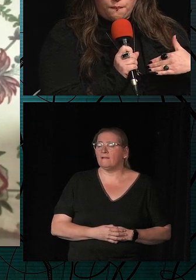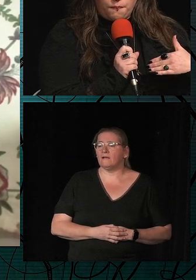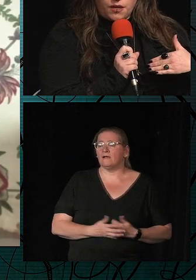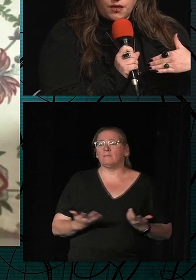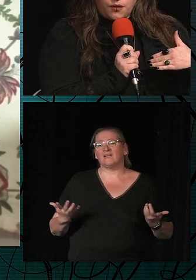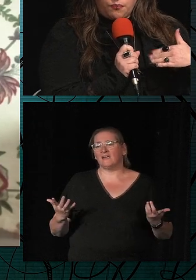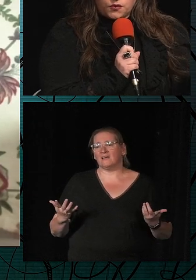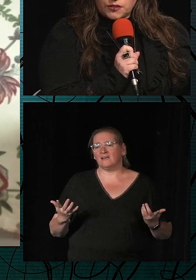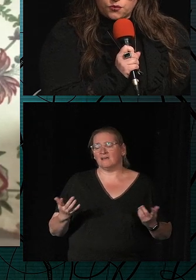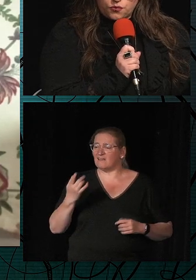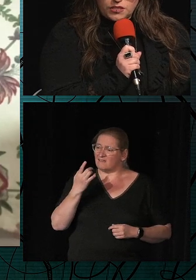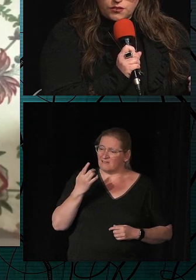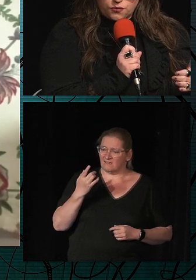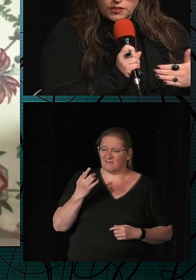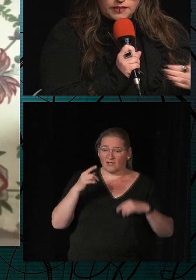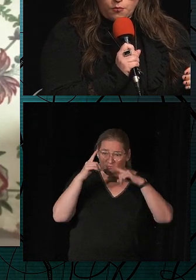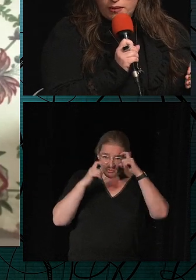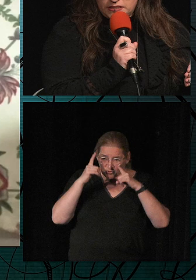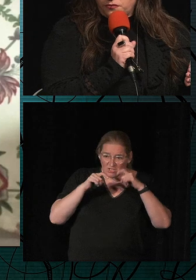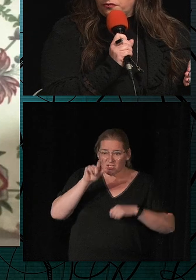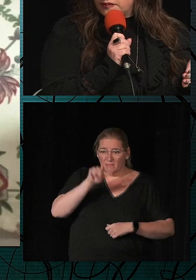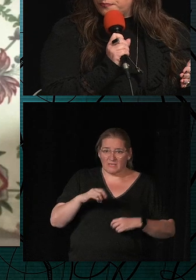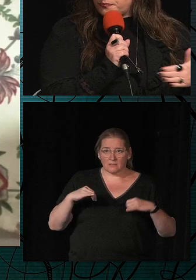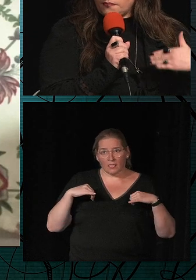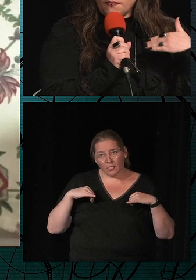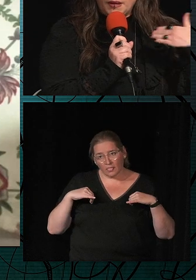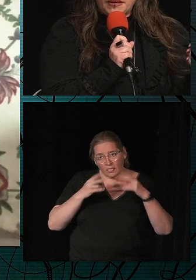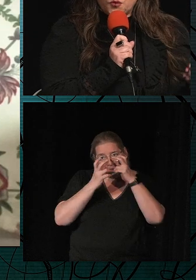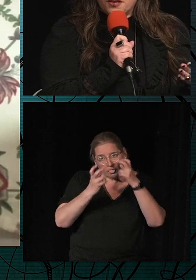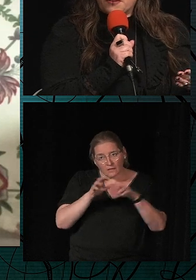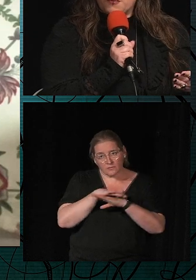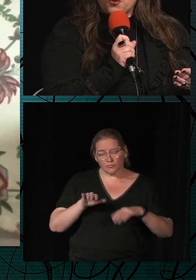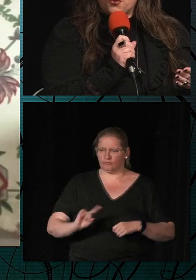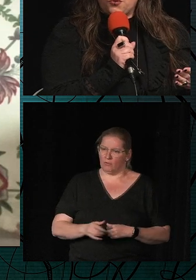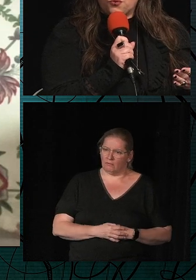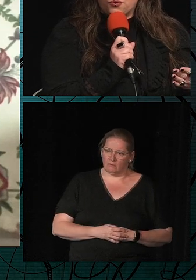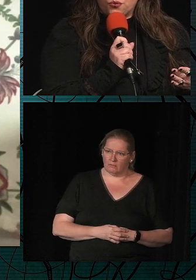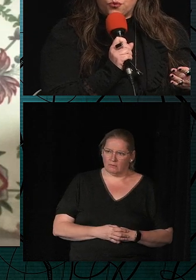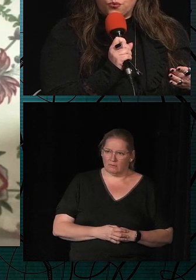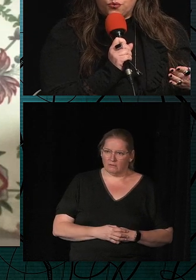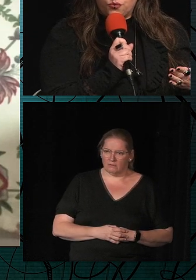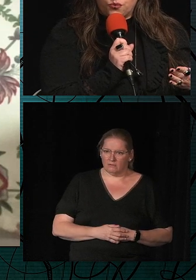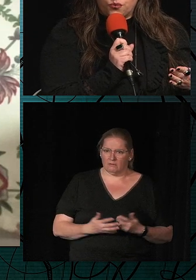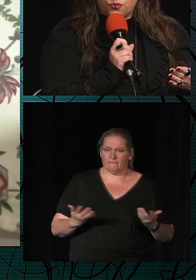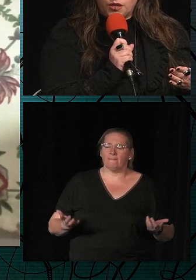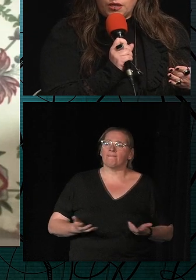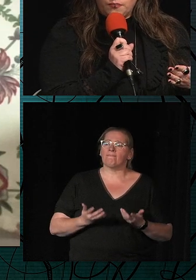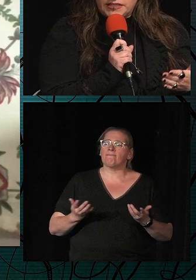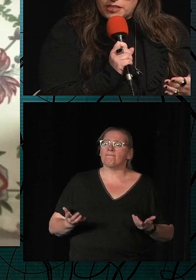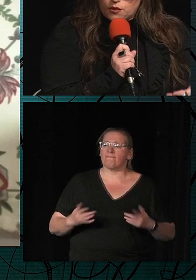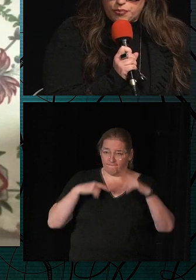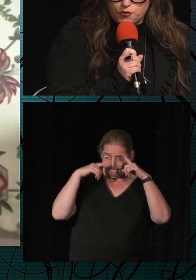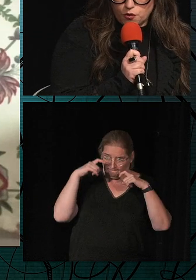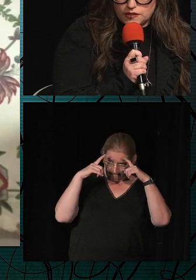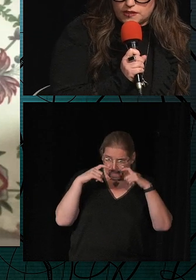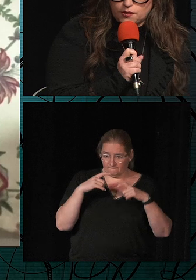de penser que sur twitch les gens sont extrêmement passifs en fait parce que il y a vraiment une notion de de bah